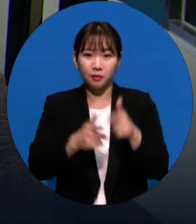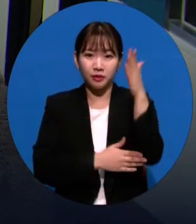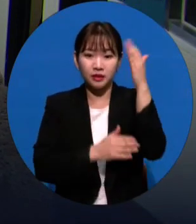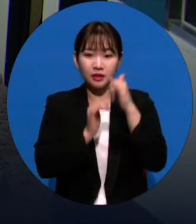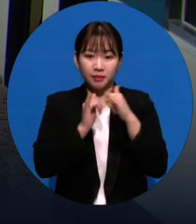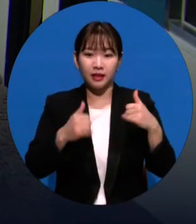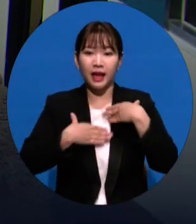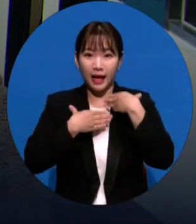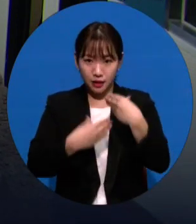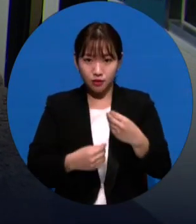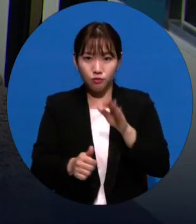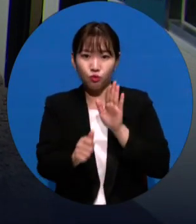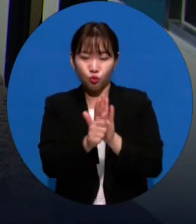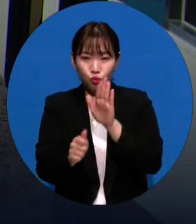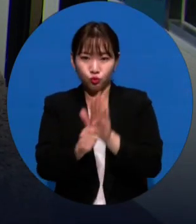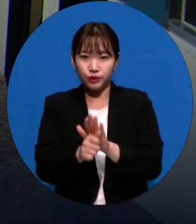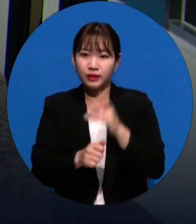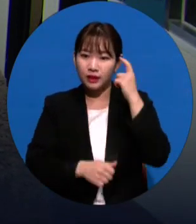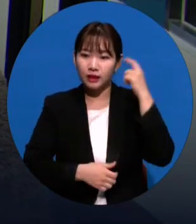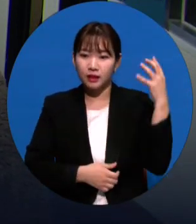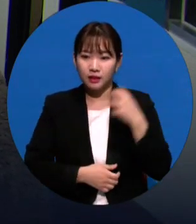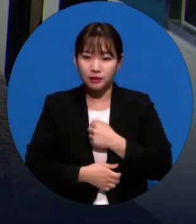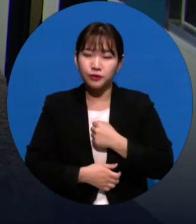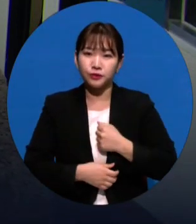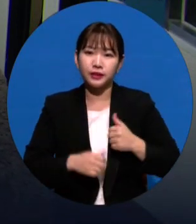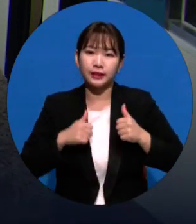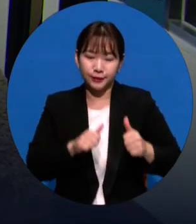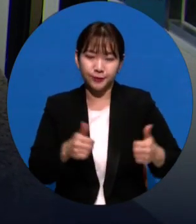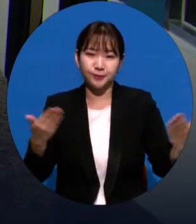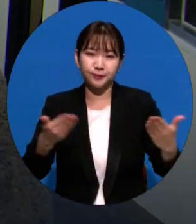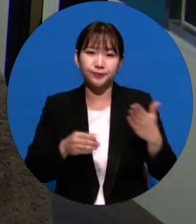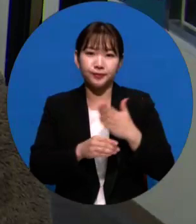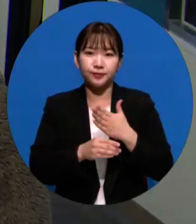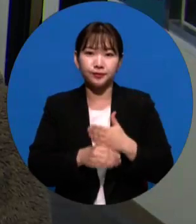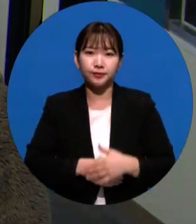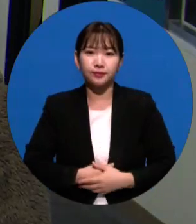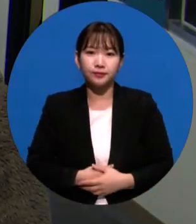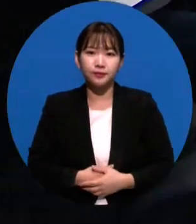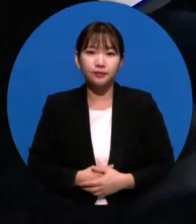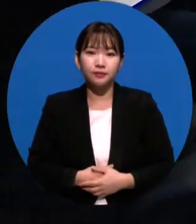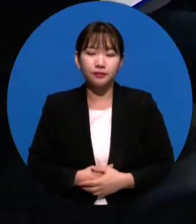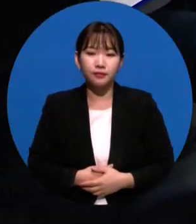목포 시민의 안전에 도움이 된다는 생각으로 최선을 다하고 있습니다.